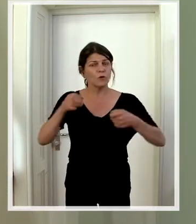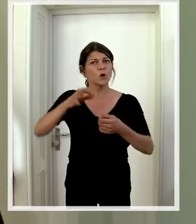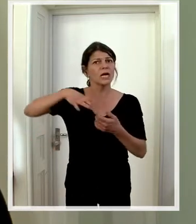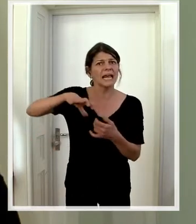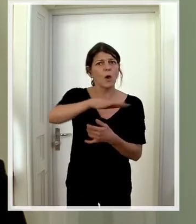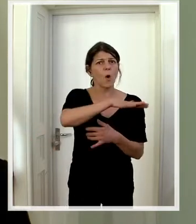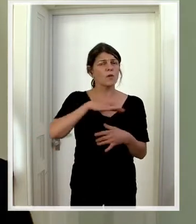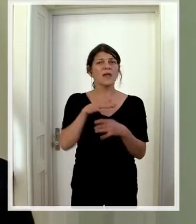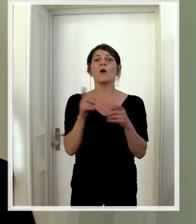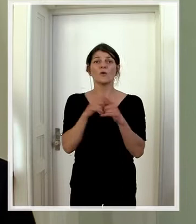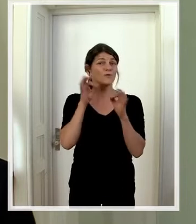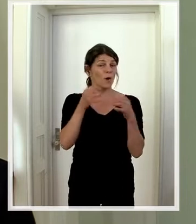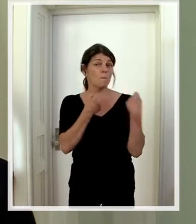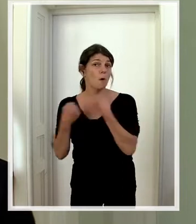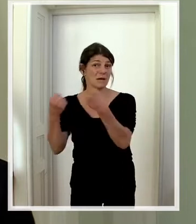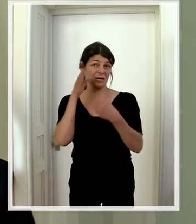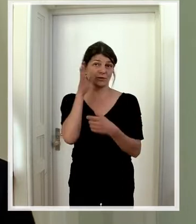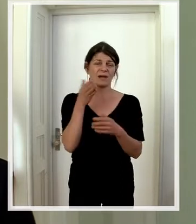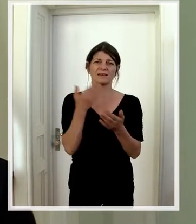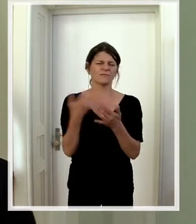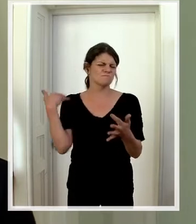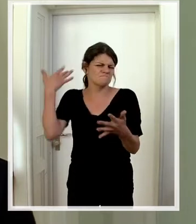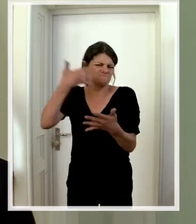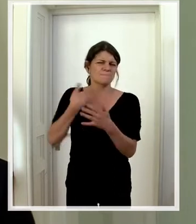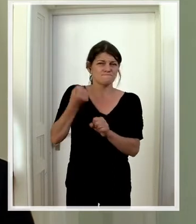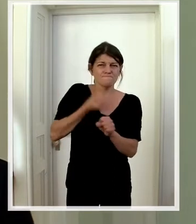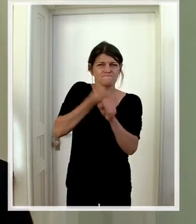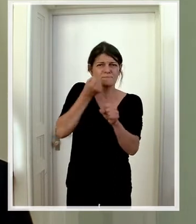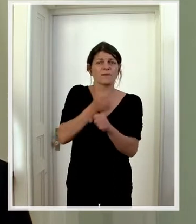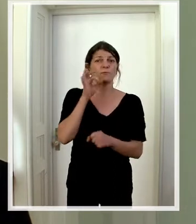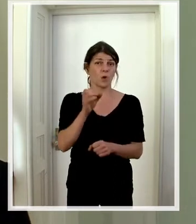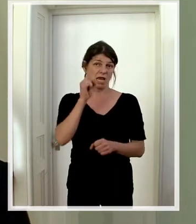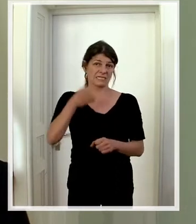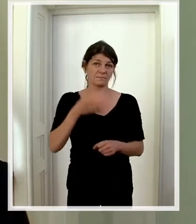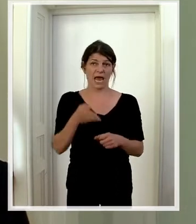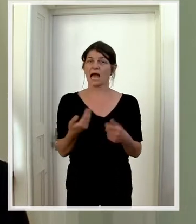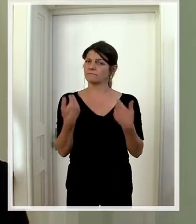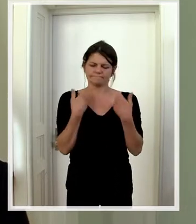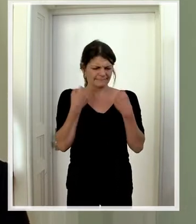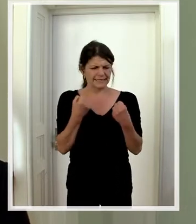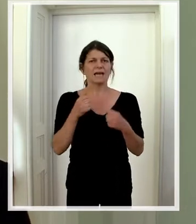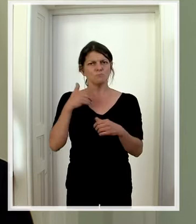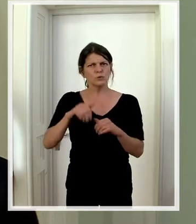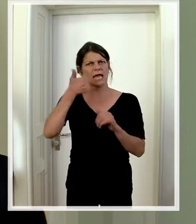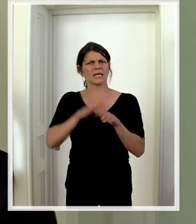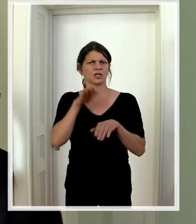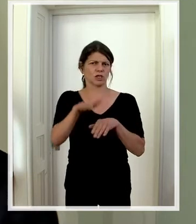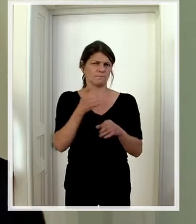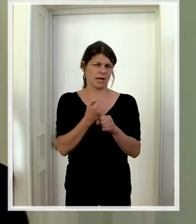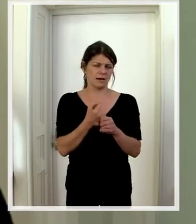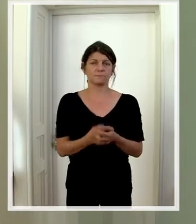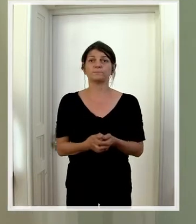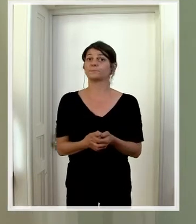mobile Zukunft und darum setze ich mich seit vielen Jahren für die S-Bahn ein und bin überzeugt, dass wir jetzt einen ersten Schritt machen müssen. Kommen wir